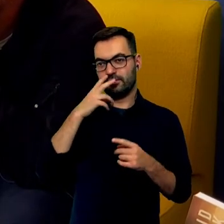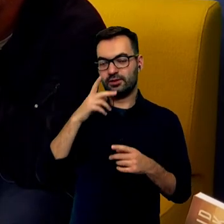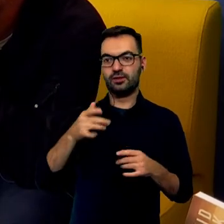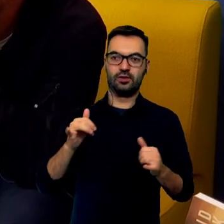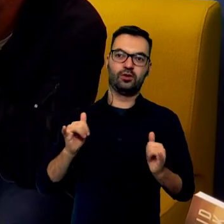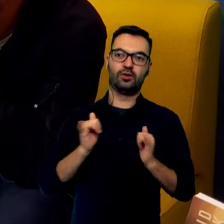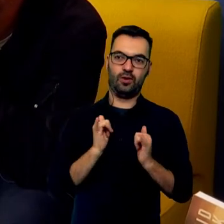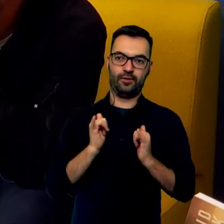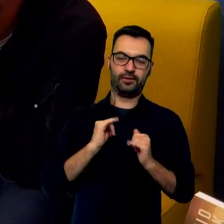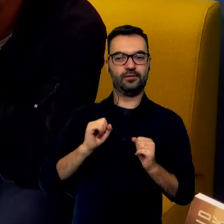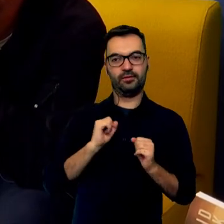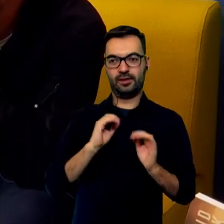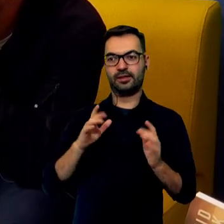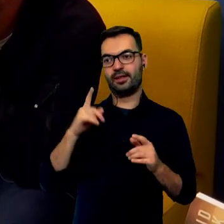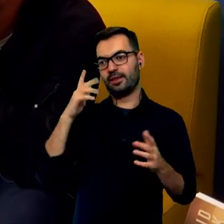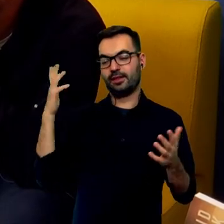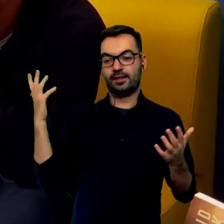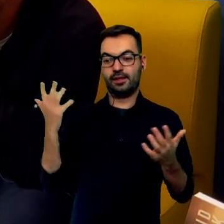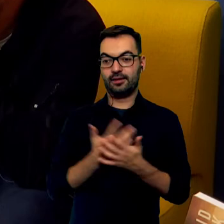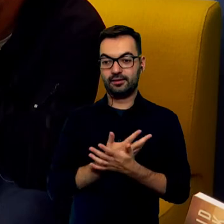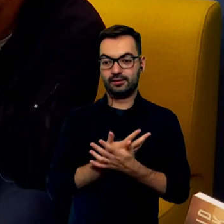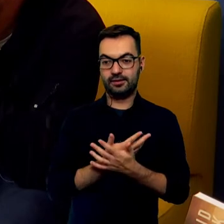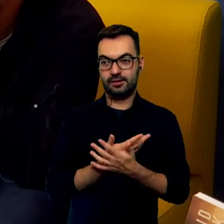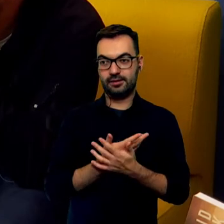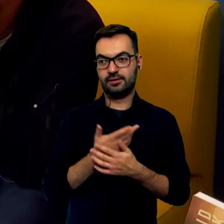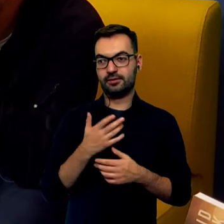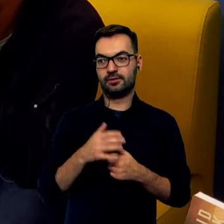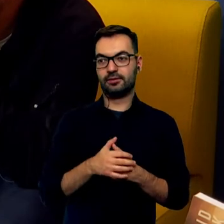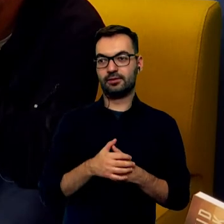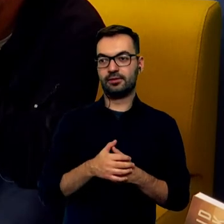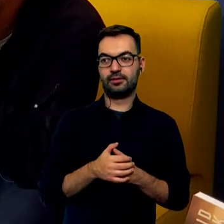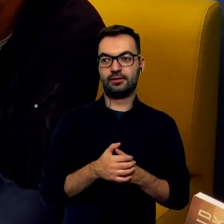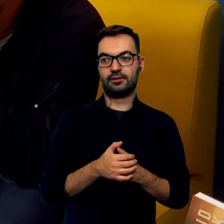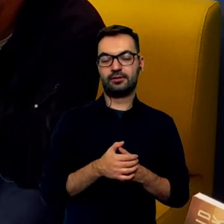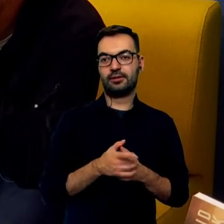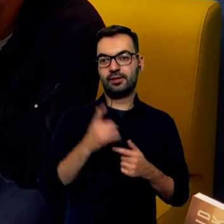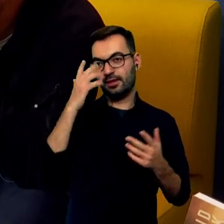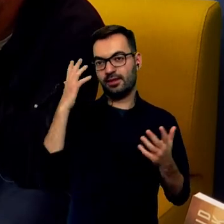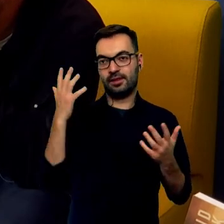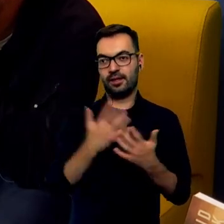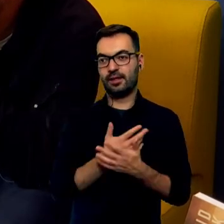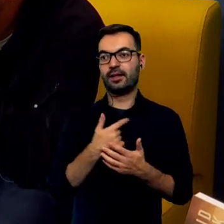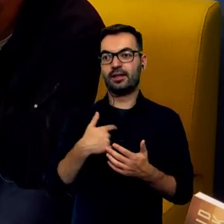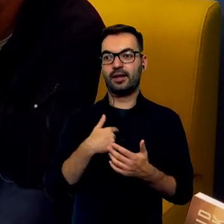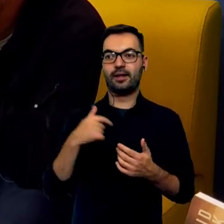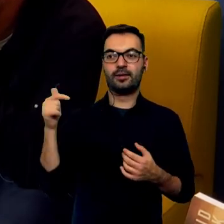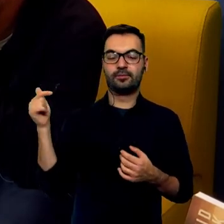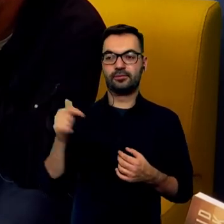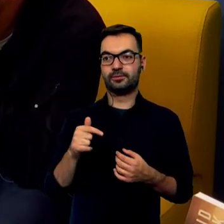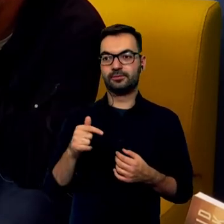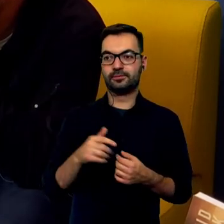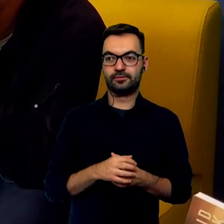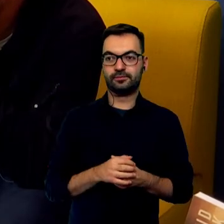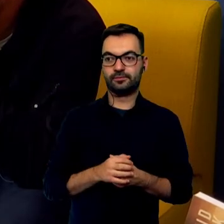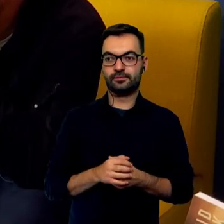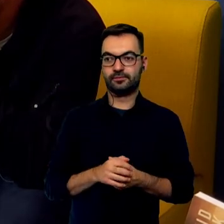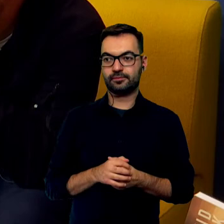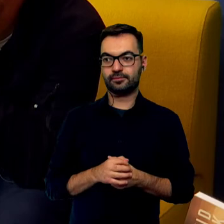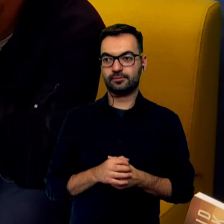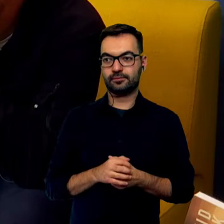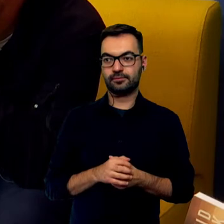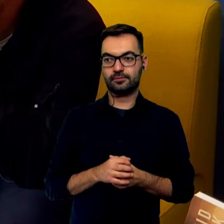bardzo komfortowego i nagle z sekundy na sekundę ja mu muszę